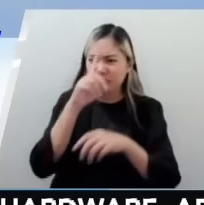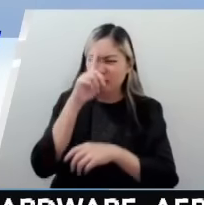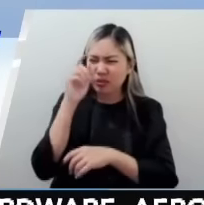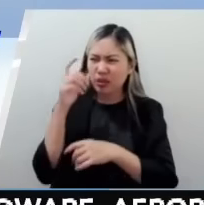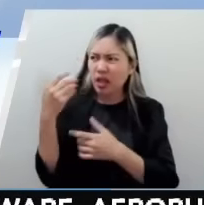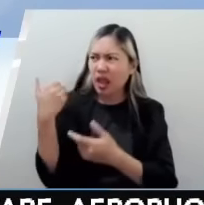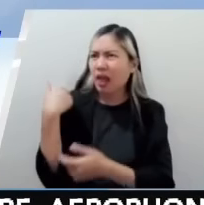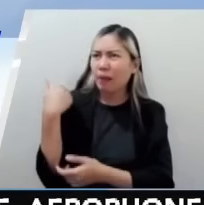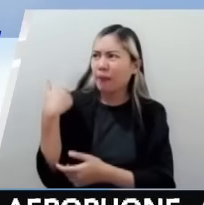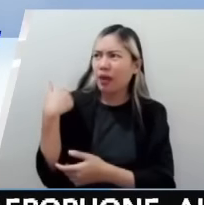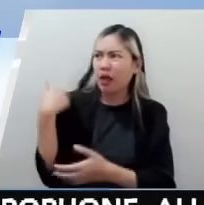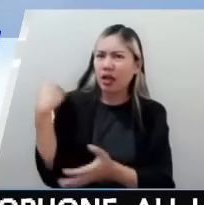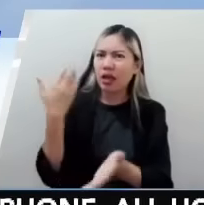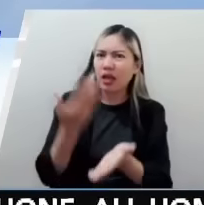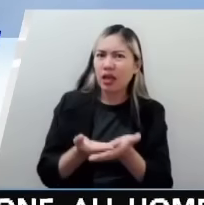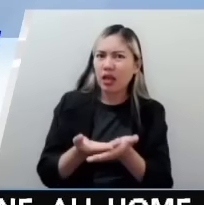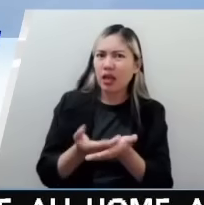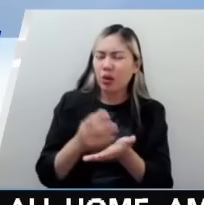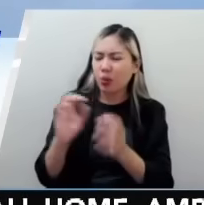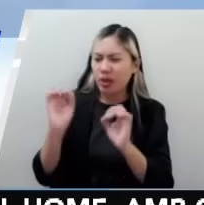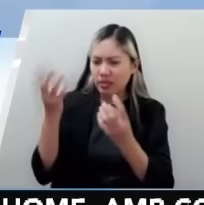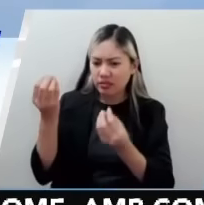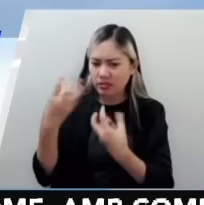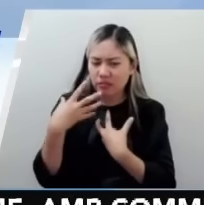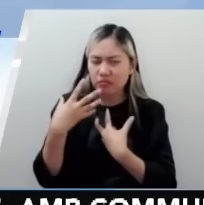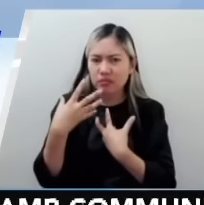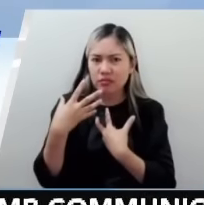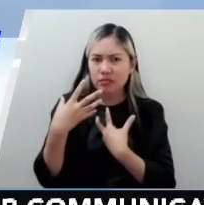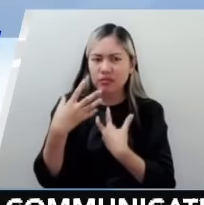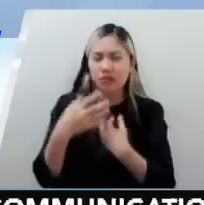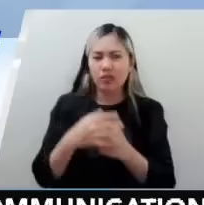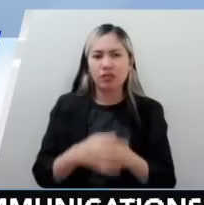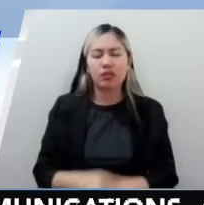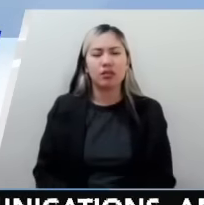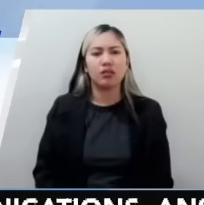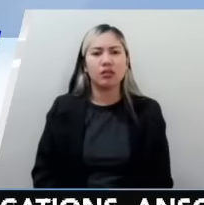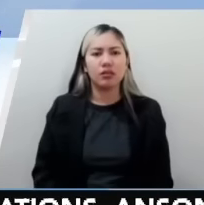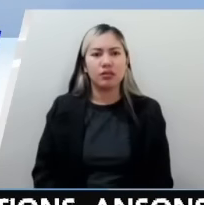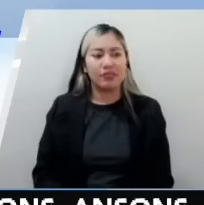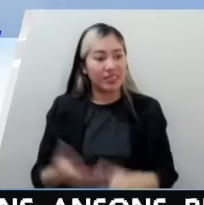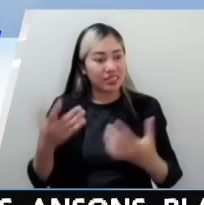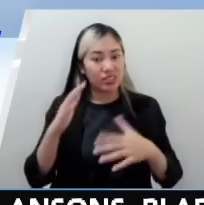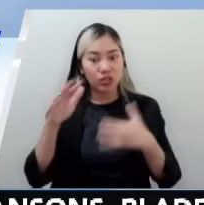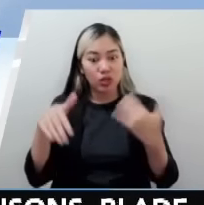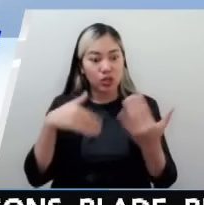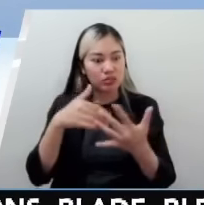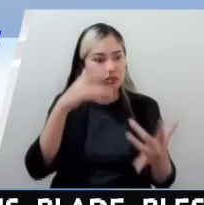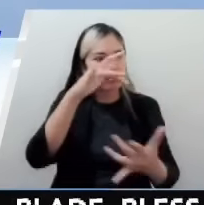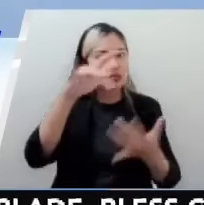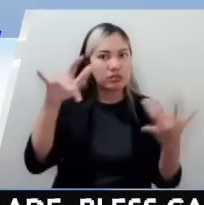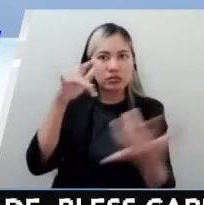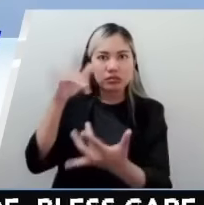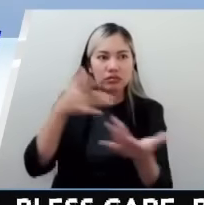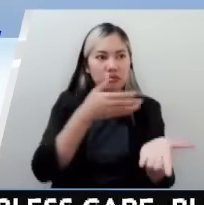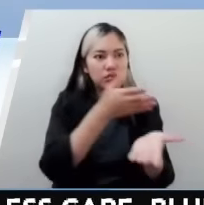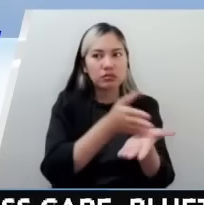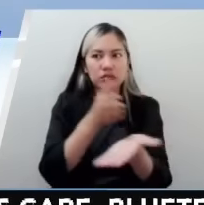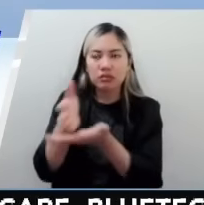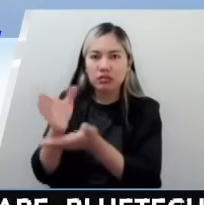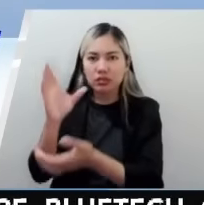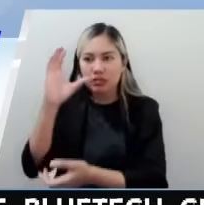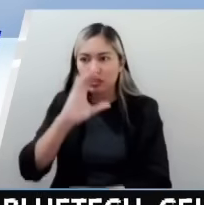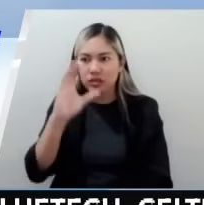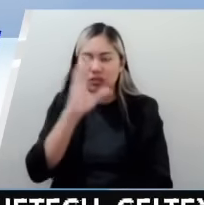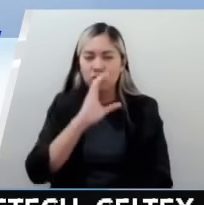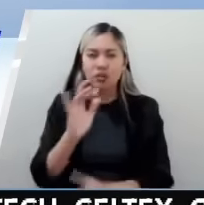siya nagpapaalam pag ganong oras na halos lahat ng ano Sir Naikot na namin kagabi tapos wala po